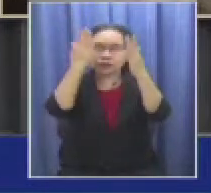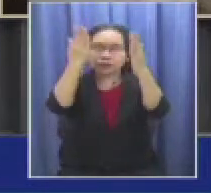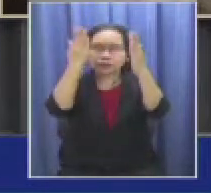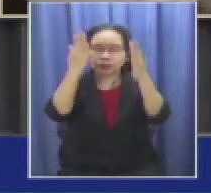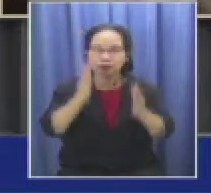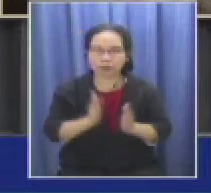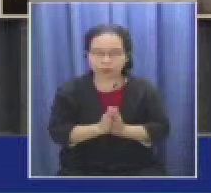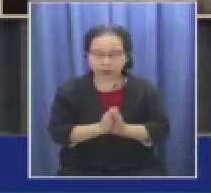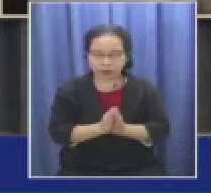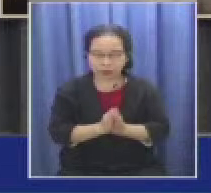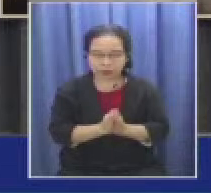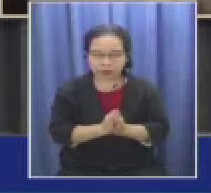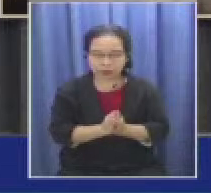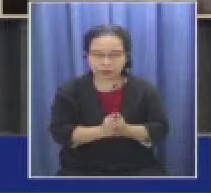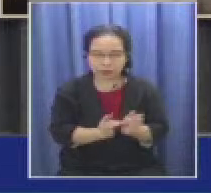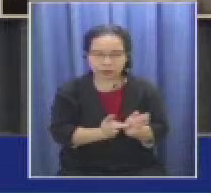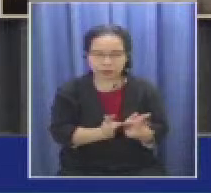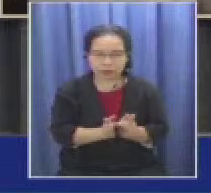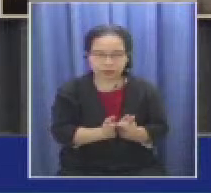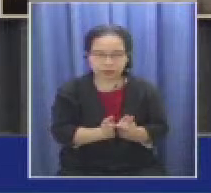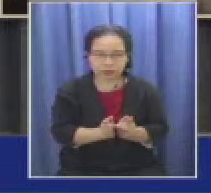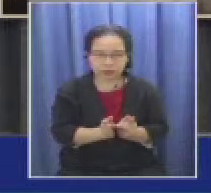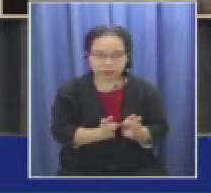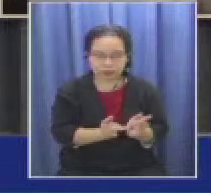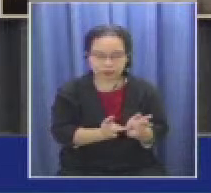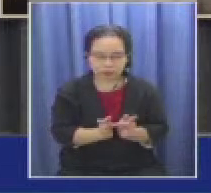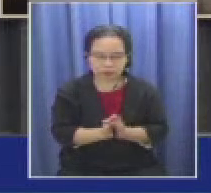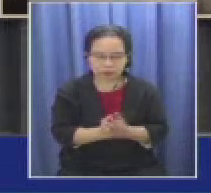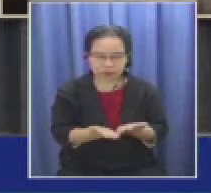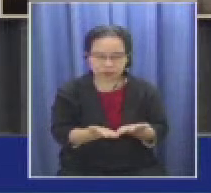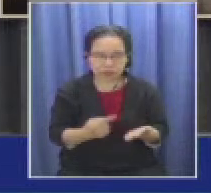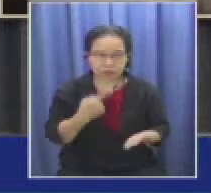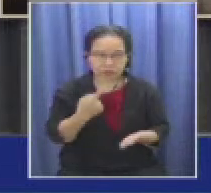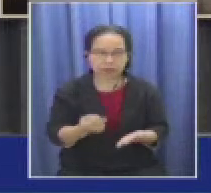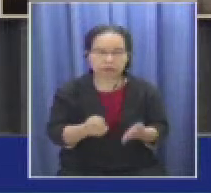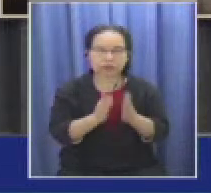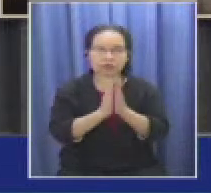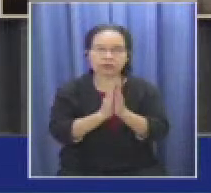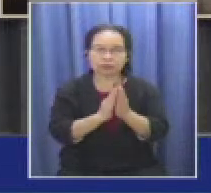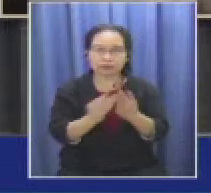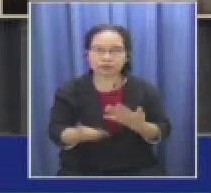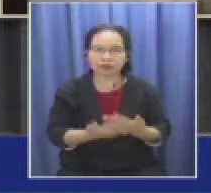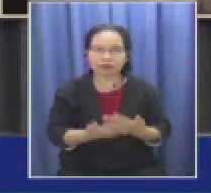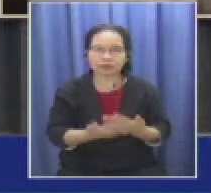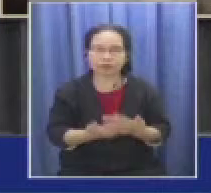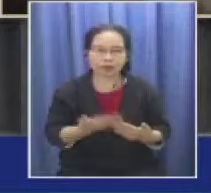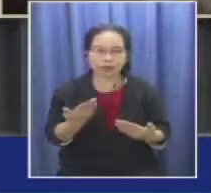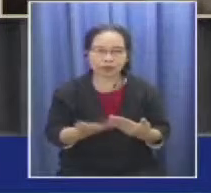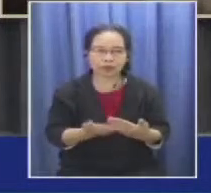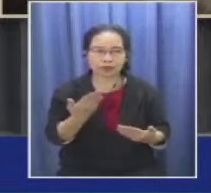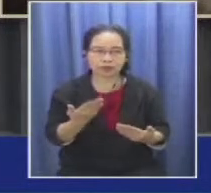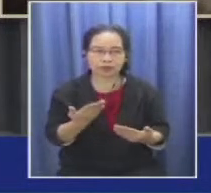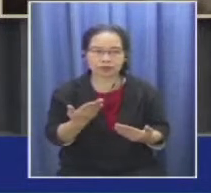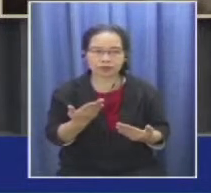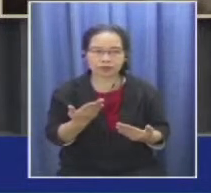ewiemuhyɛn nkonya kwanhyia ɛma suhyɛn nkɔnkɔmem meda wase